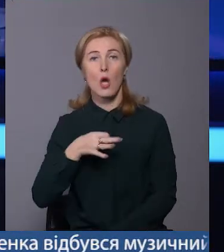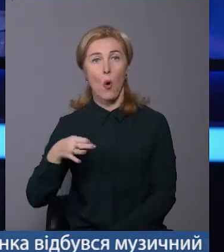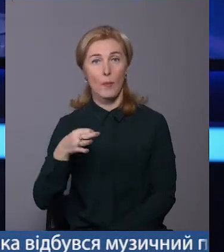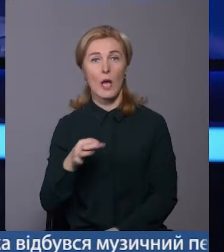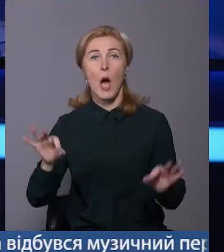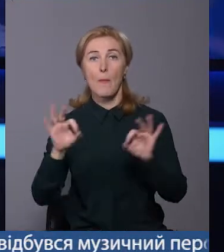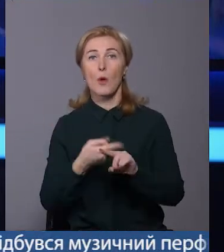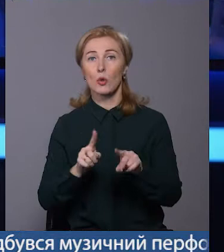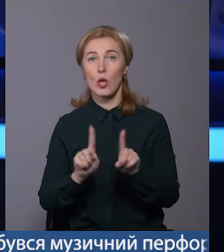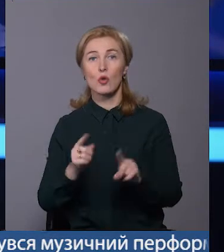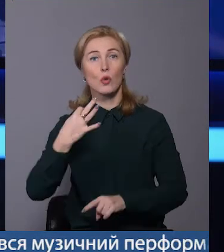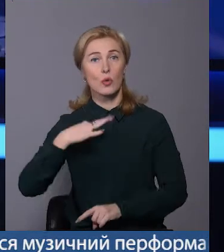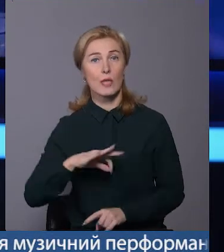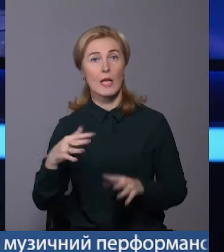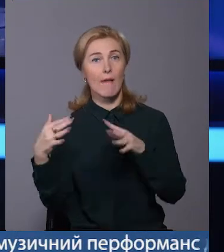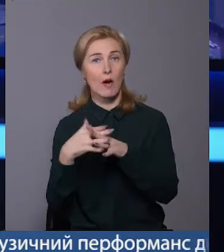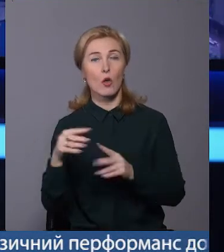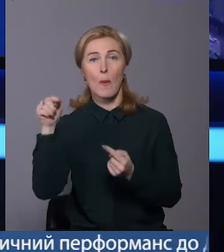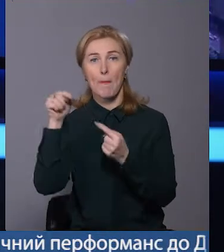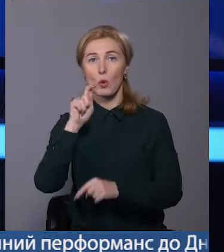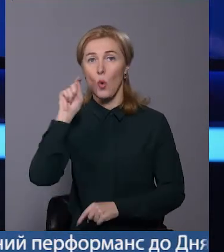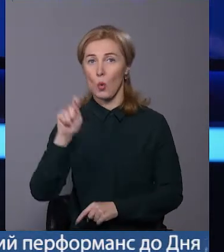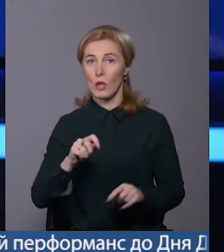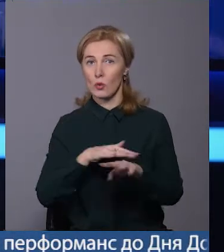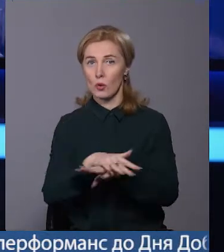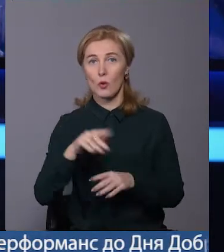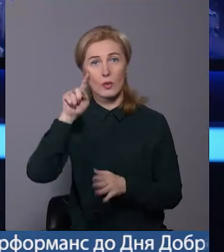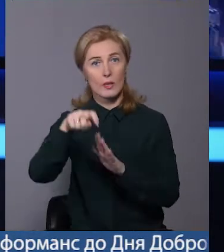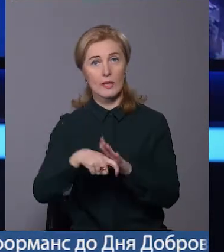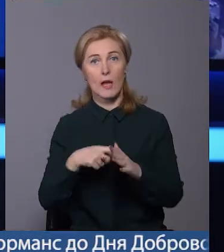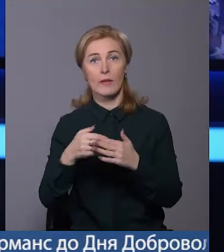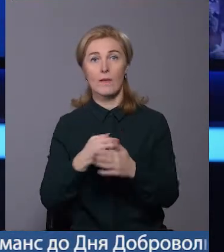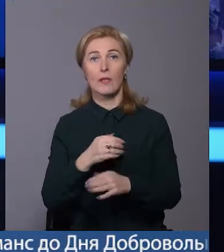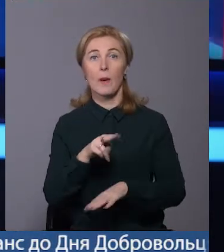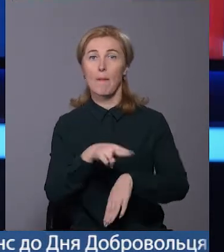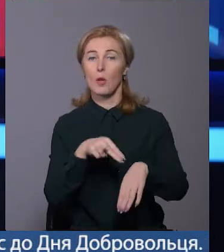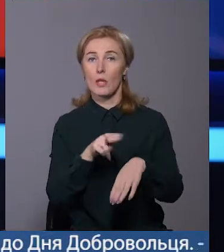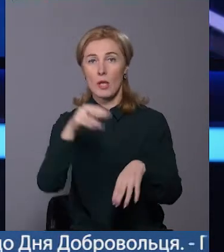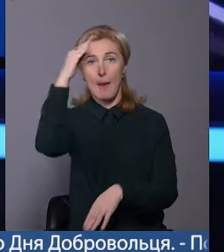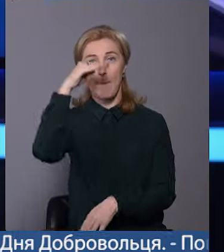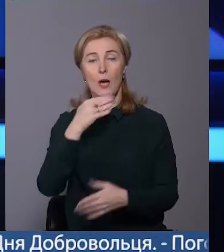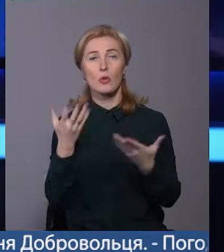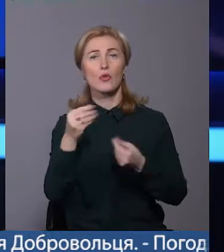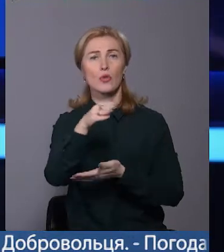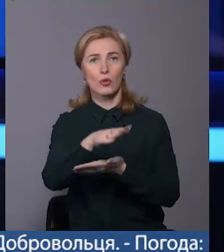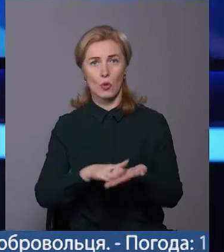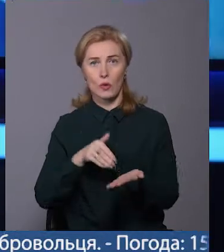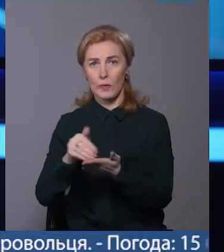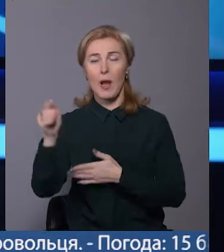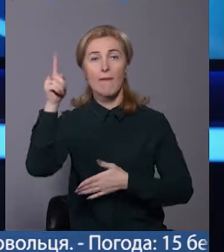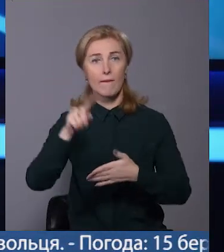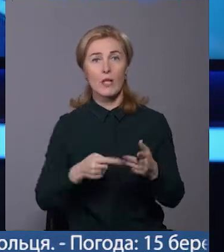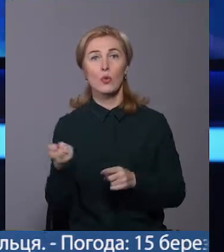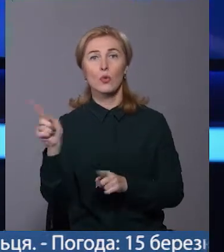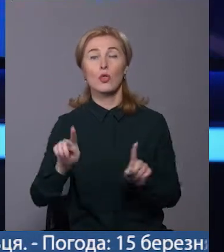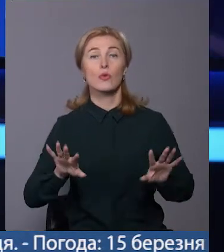Про те, що син воює проти українського народу, дізнались від правоохоронних органів. Батько ще досі відмовляється вірити у те,